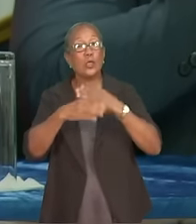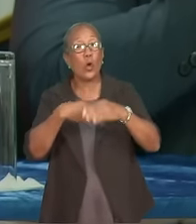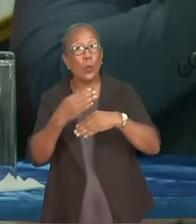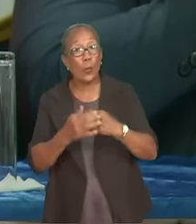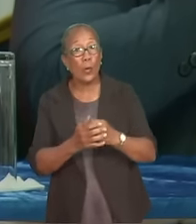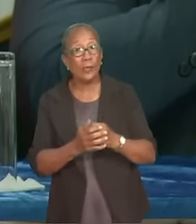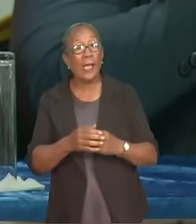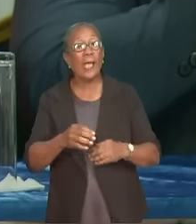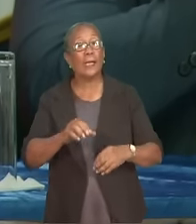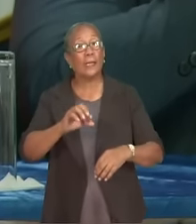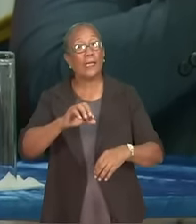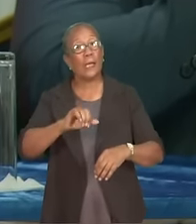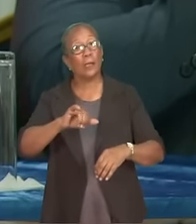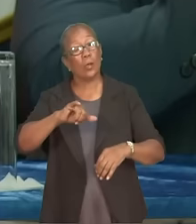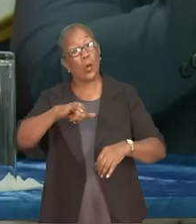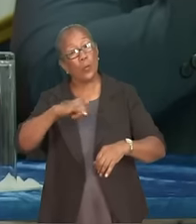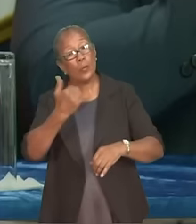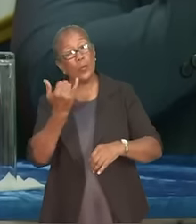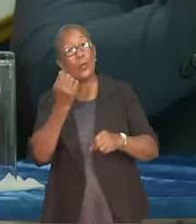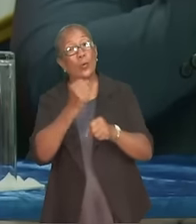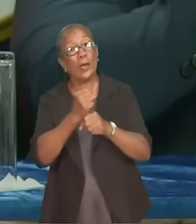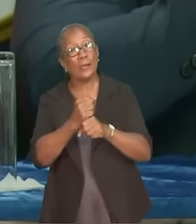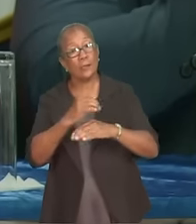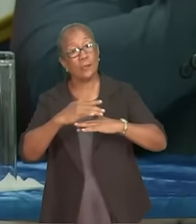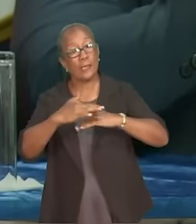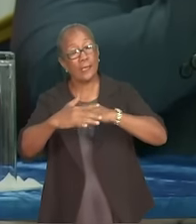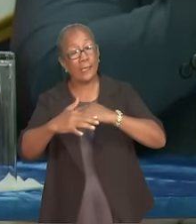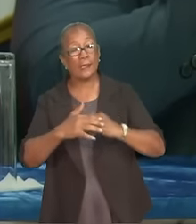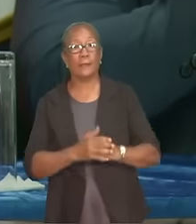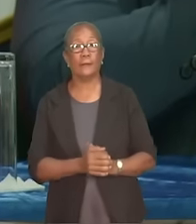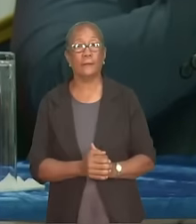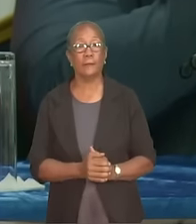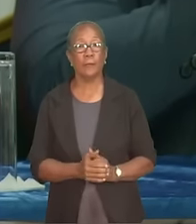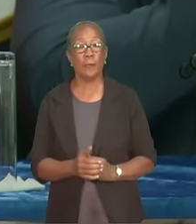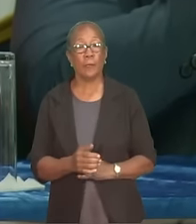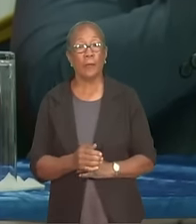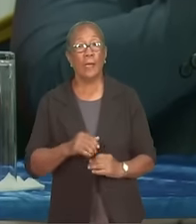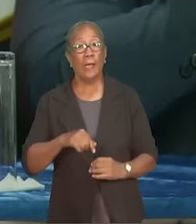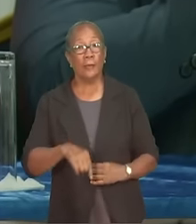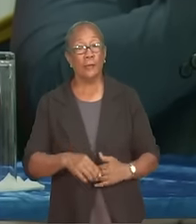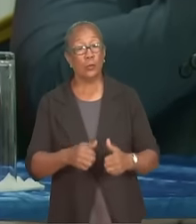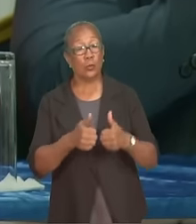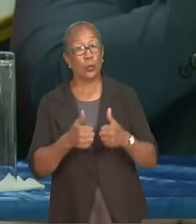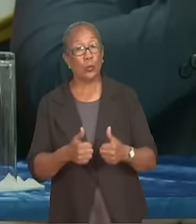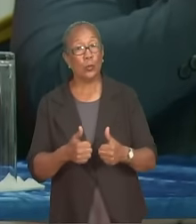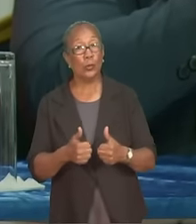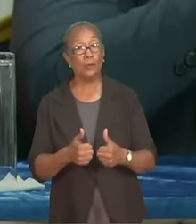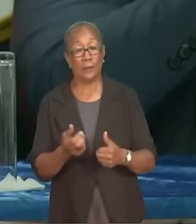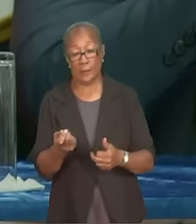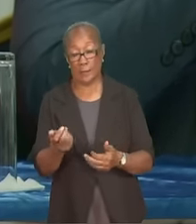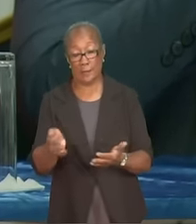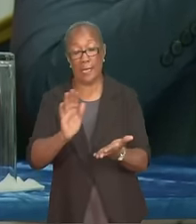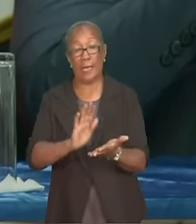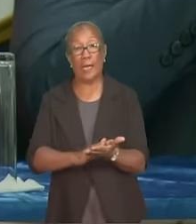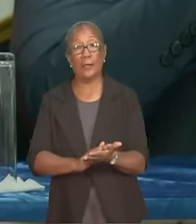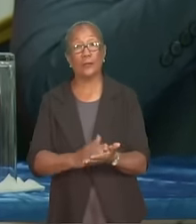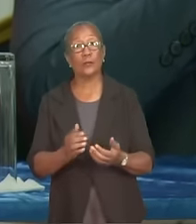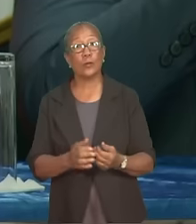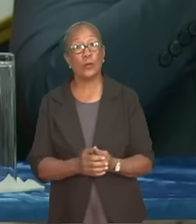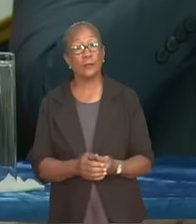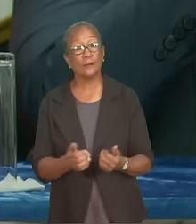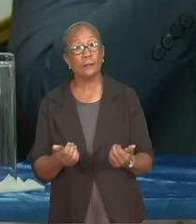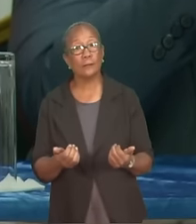herstelsituaties plegen. En ik denk dat de gang van zaken op mijn ministerie zo is. Ik moet terug met mijn salariskosten. Is echt een